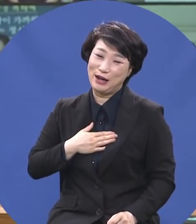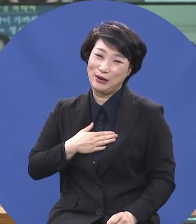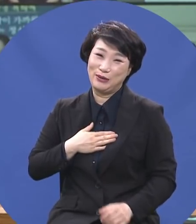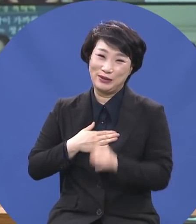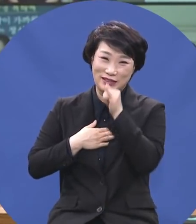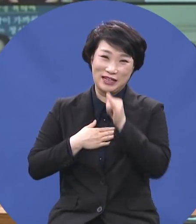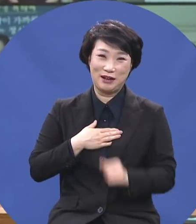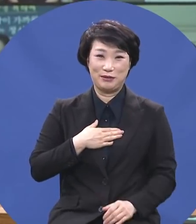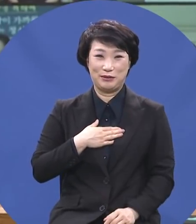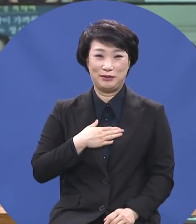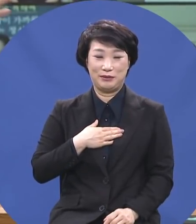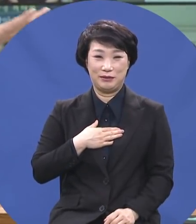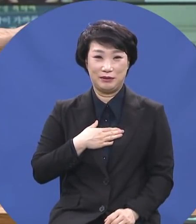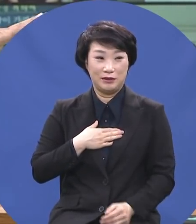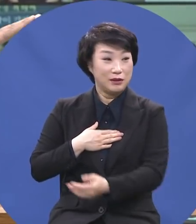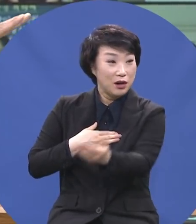아노라.